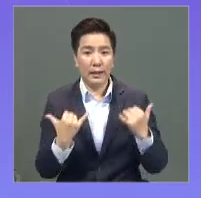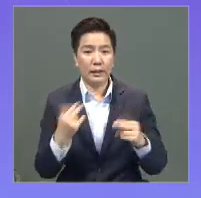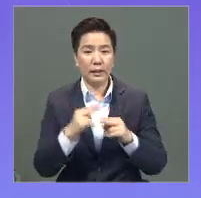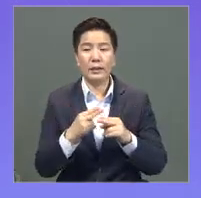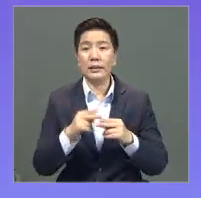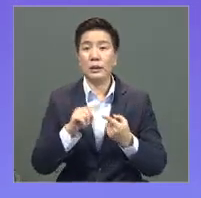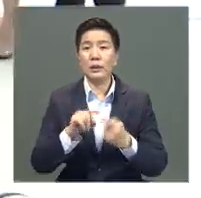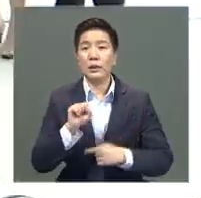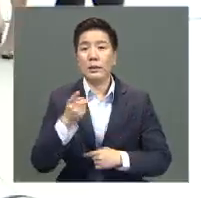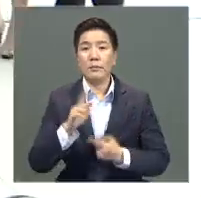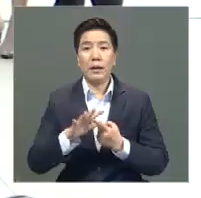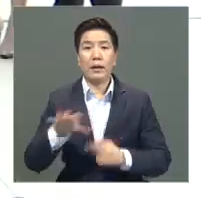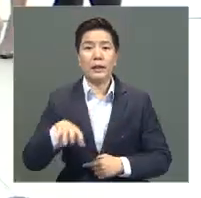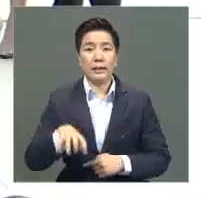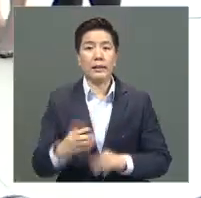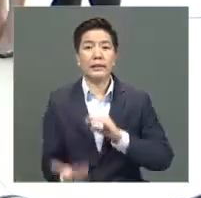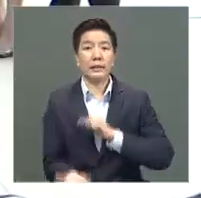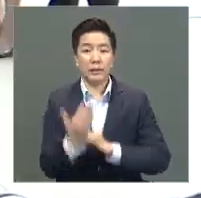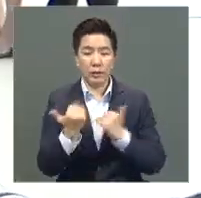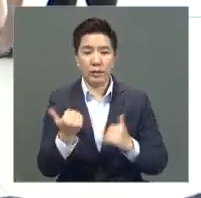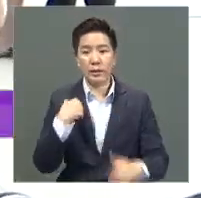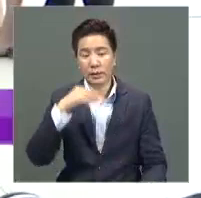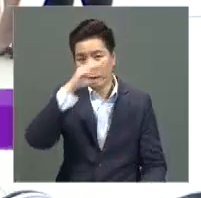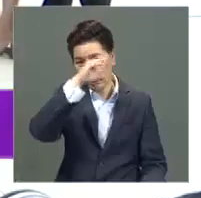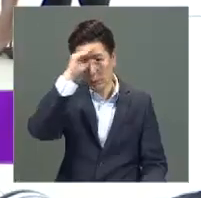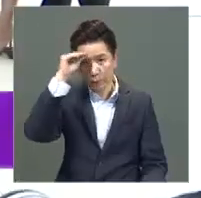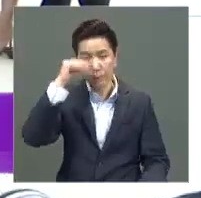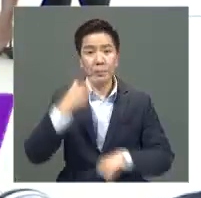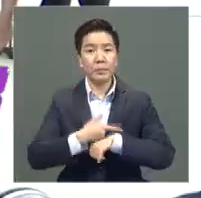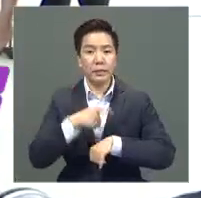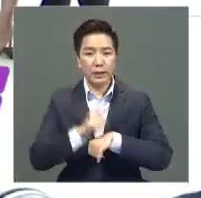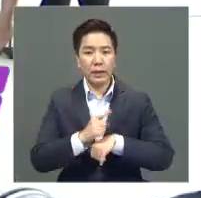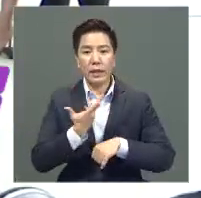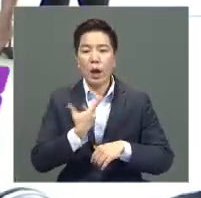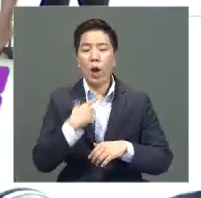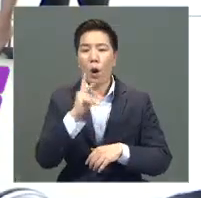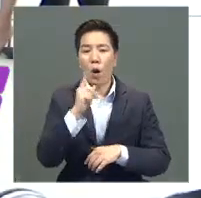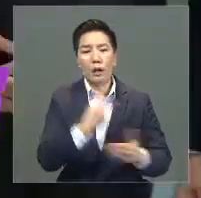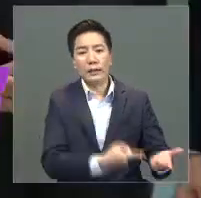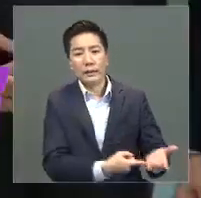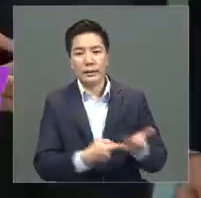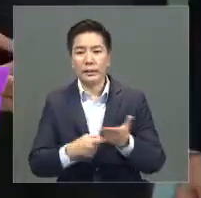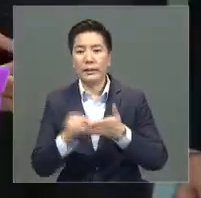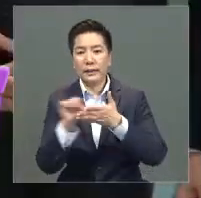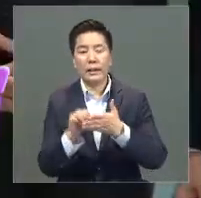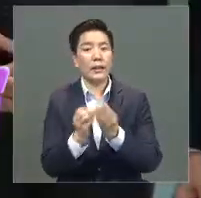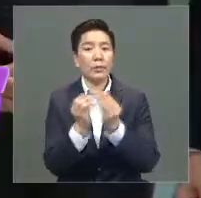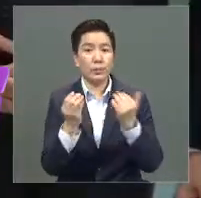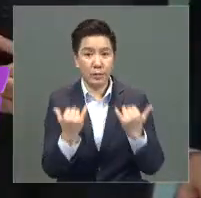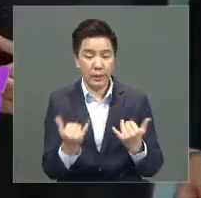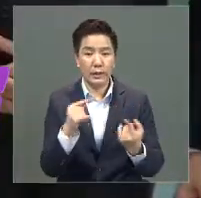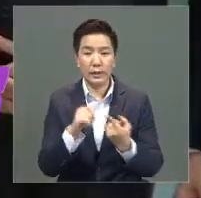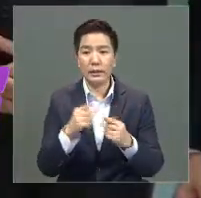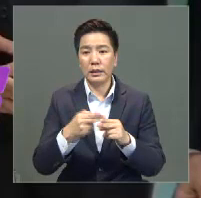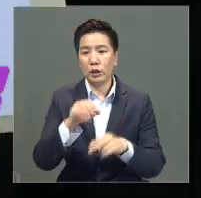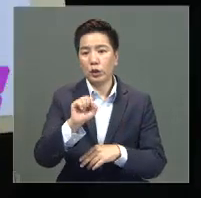ที่สภาผู้แทนราษฎรนะครับเมื่อช่วงเช้านั้นคุณชวนหลีกภัยประธานสภาผู้แทนราษฎรก็รับยติยื่นขอแก้ไขรัฐธรรมนูญเนี่ยครับจ